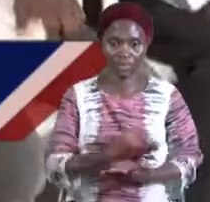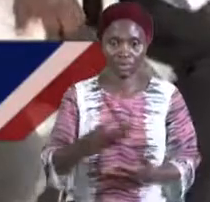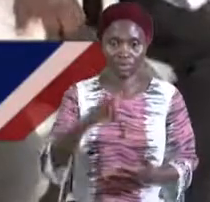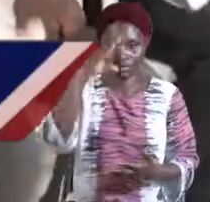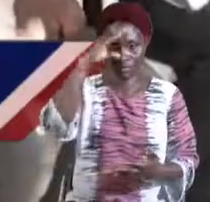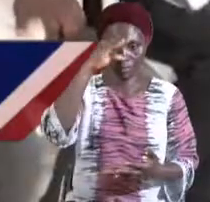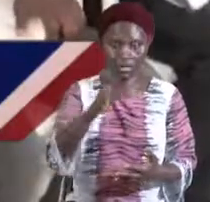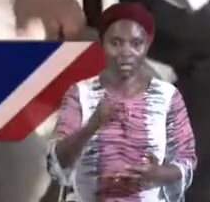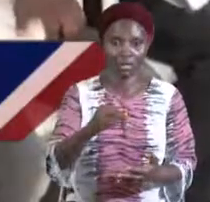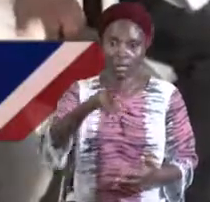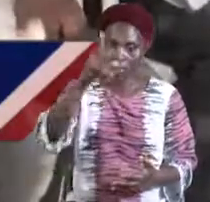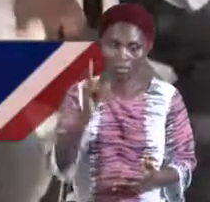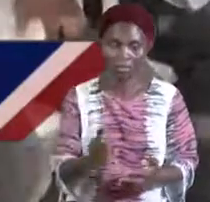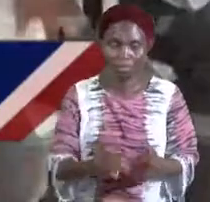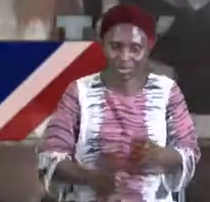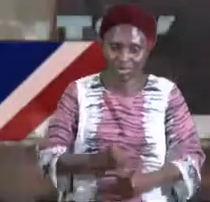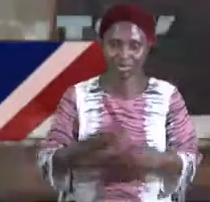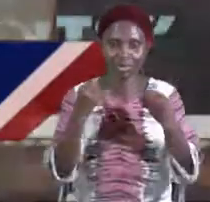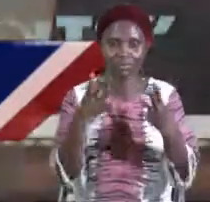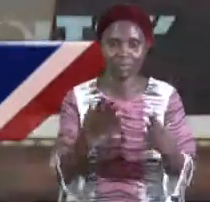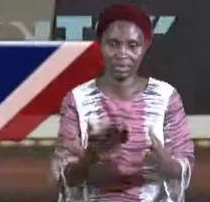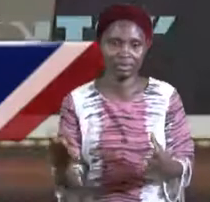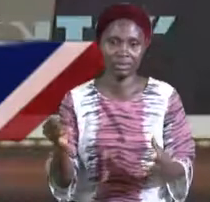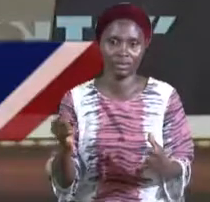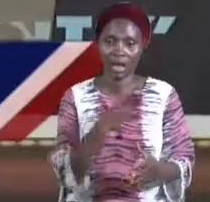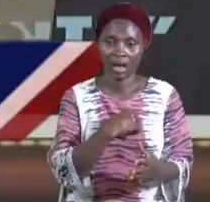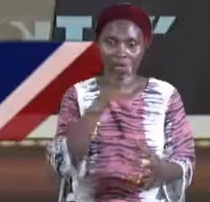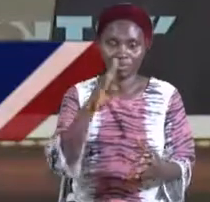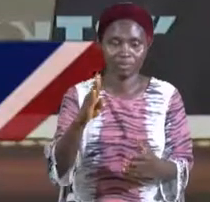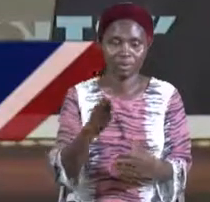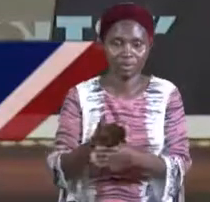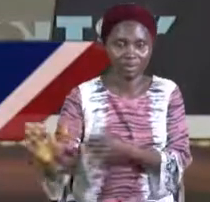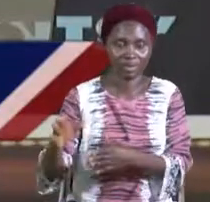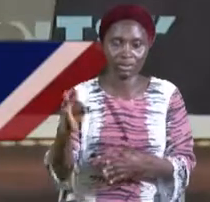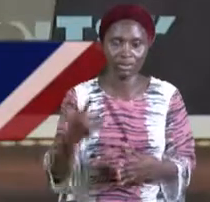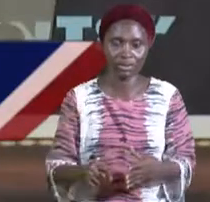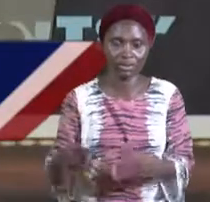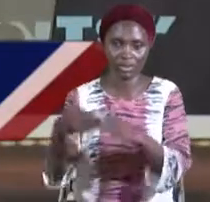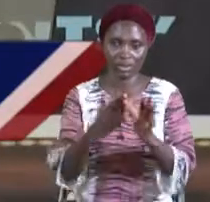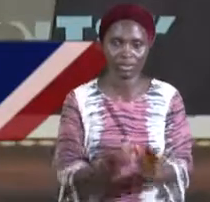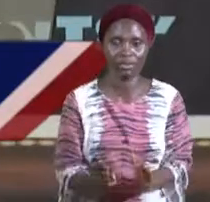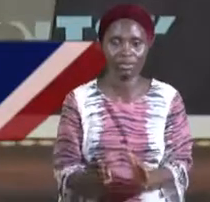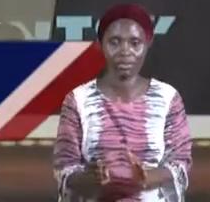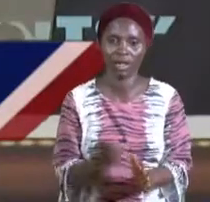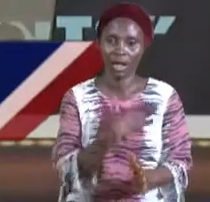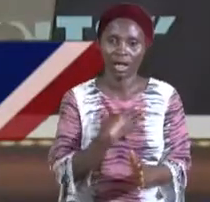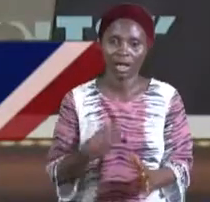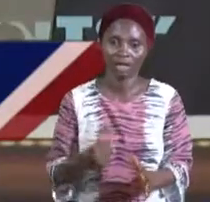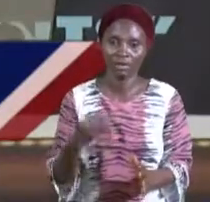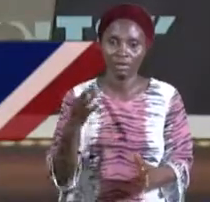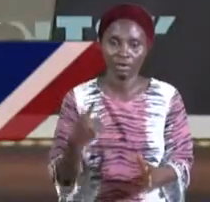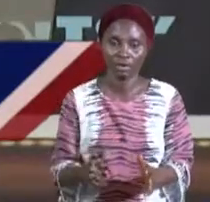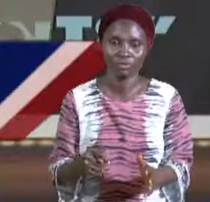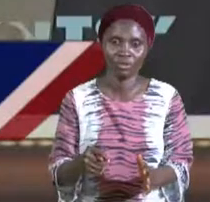souffrît beaucoup et qu'il fût rejeté par les anciens, par les principaux